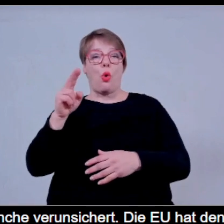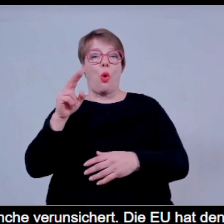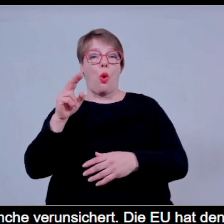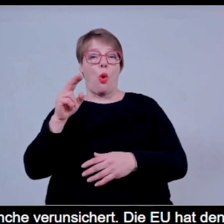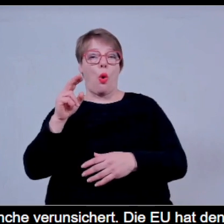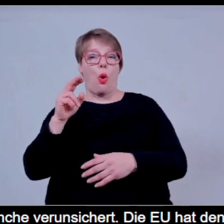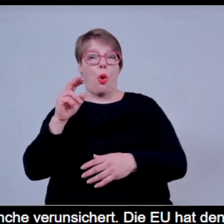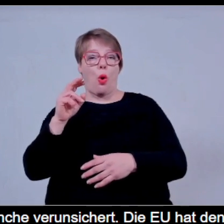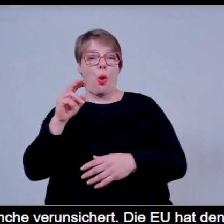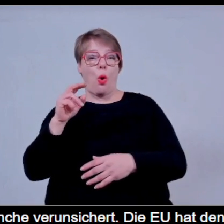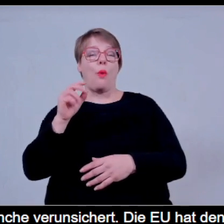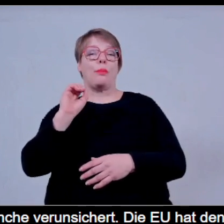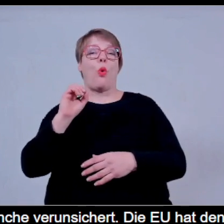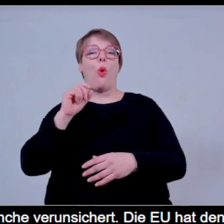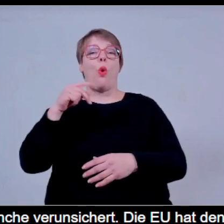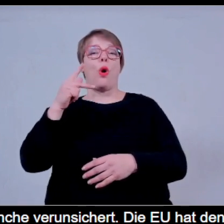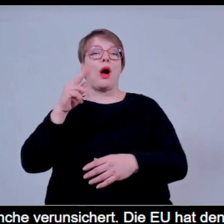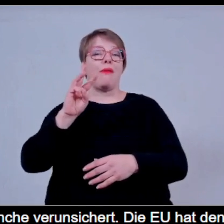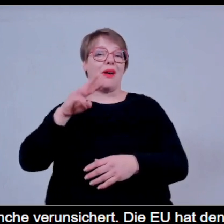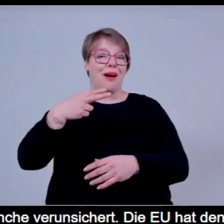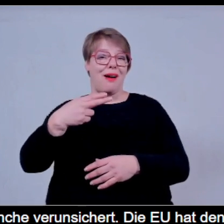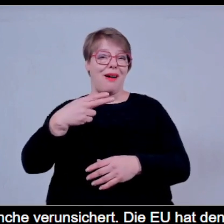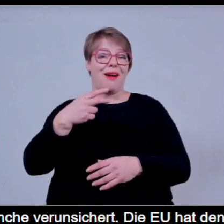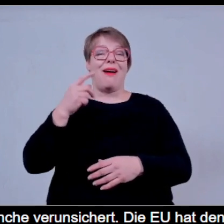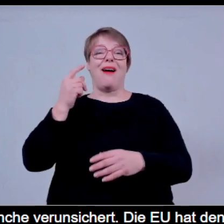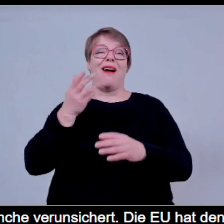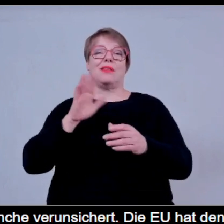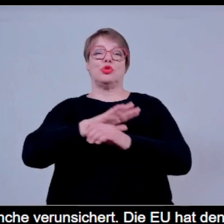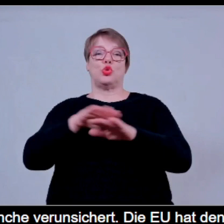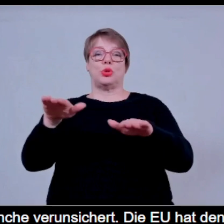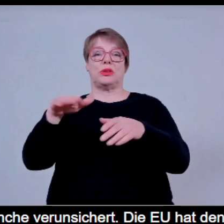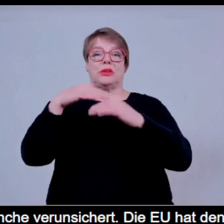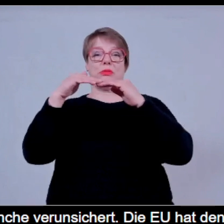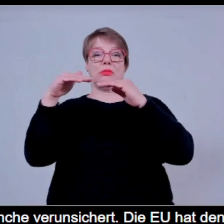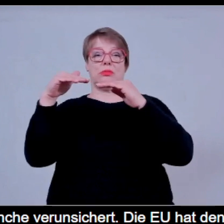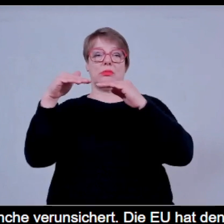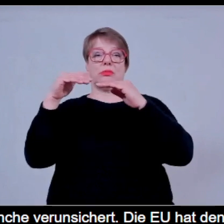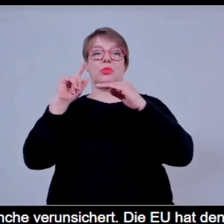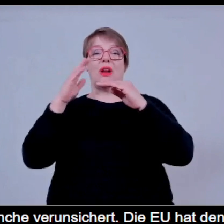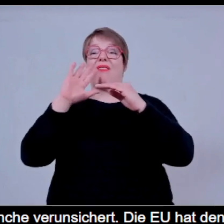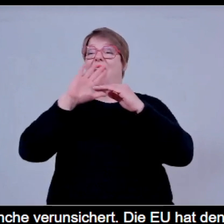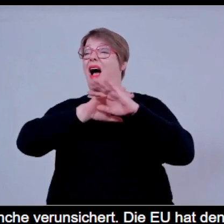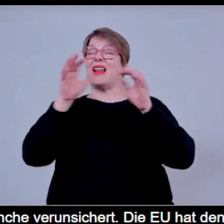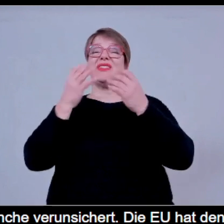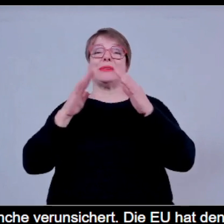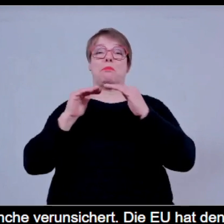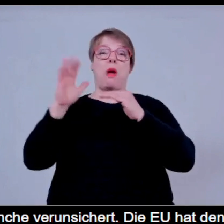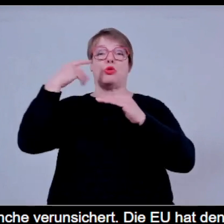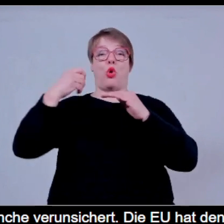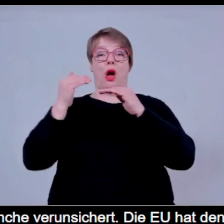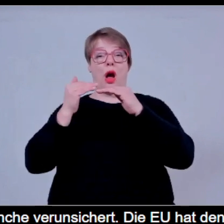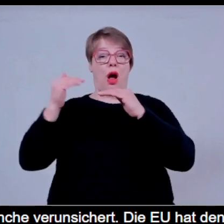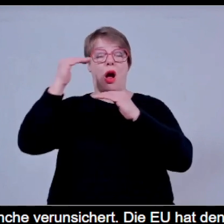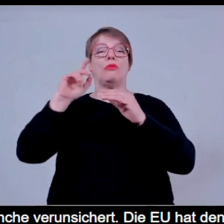Betriebsstoffe sind deutlich teurer geworden und insofern ist es völlig fatal, hier so vorzugehen. Wir haben in